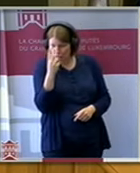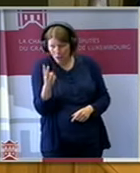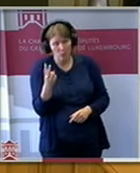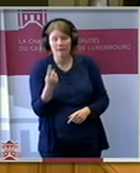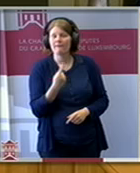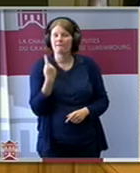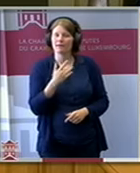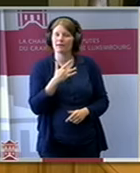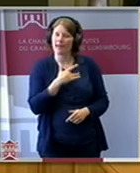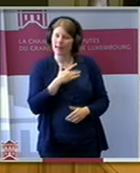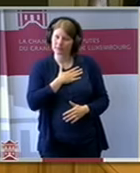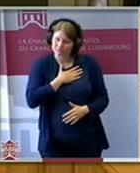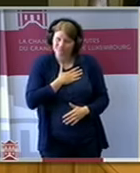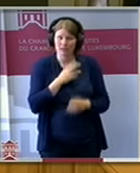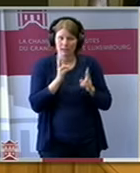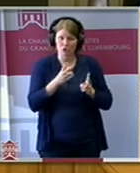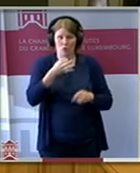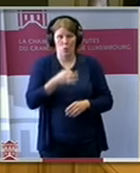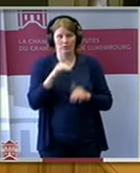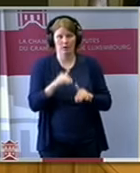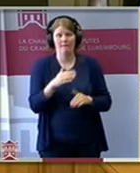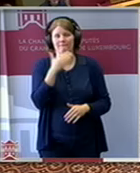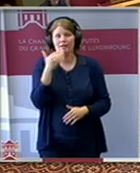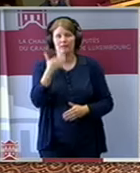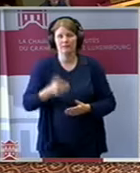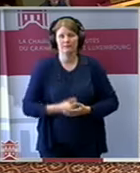mehr aber wirklich auf der richtigen Platz. So nicht, merci.